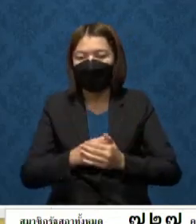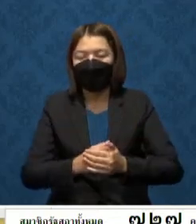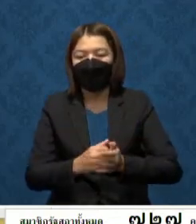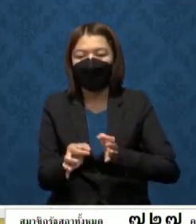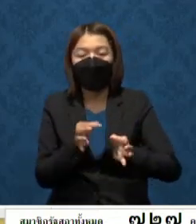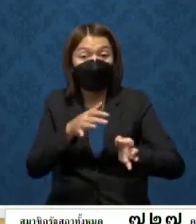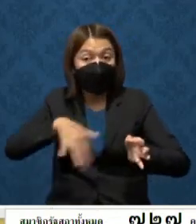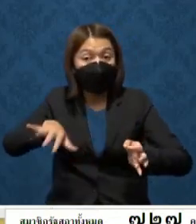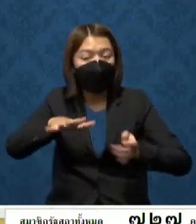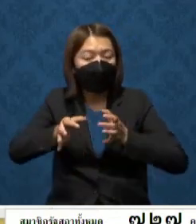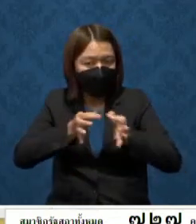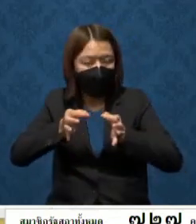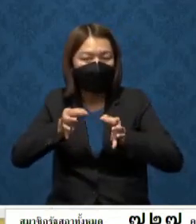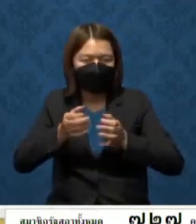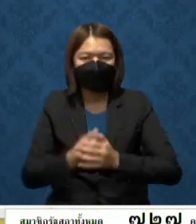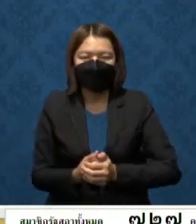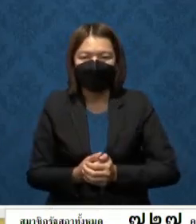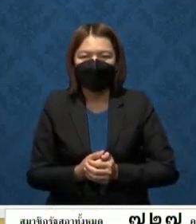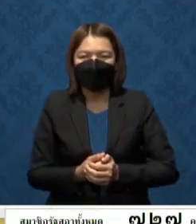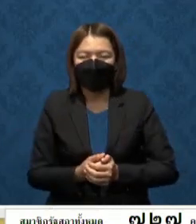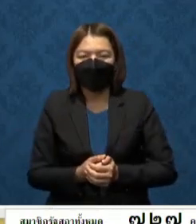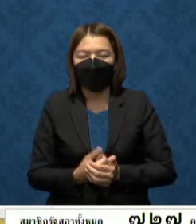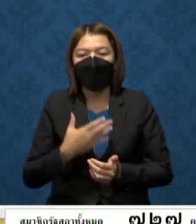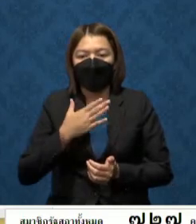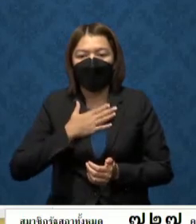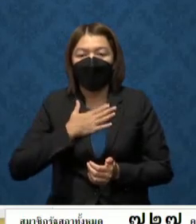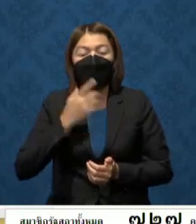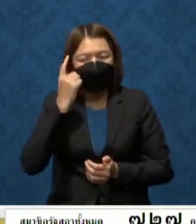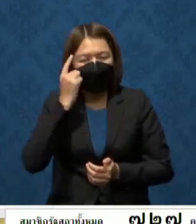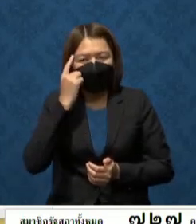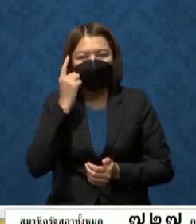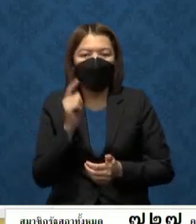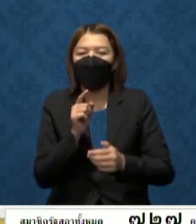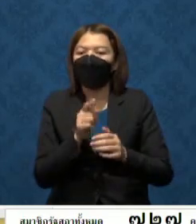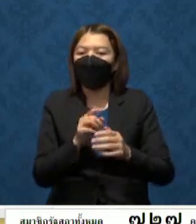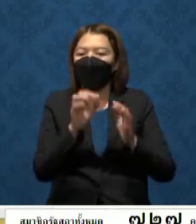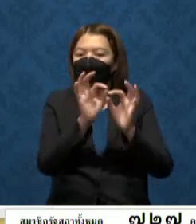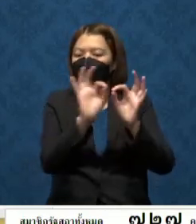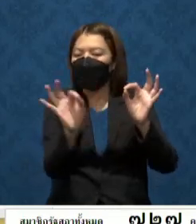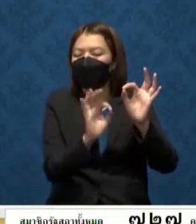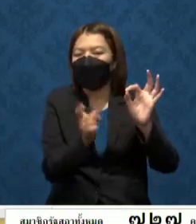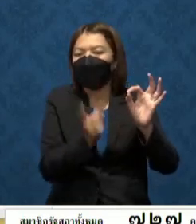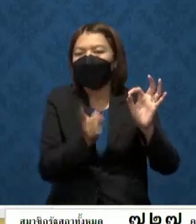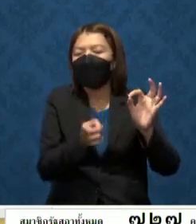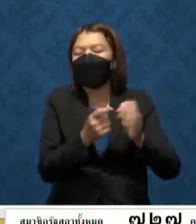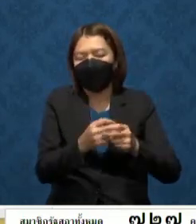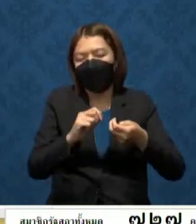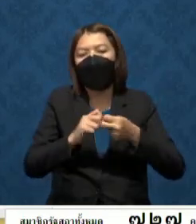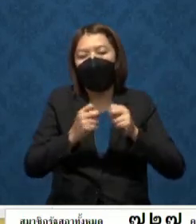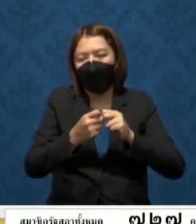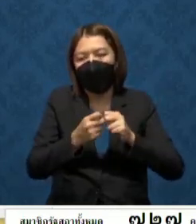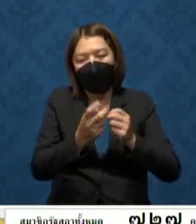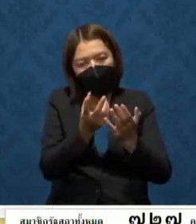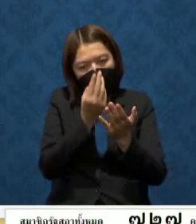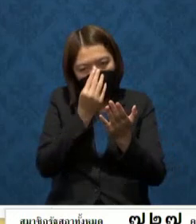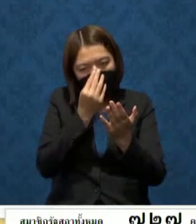ชิกท่านหนึ่ได้อธิ billionaire ไว้ว่า ถ้าเราคงไ้ตามร่างเดิมก็จะเกิดปัญหาการตีค